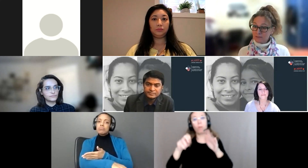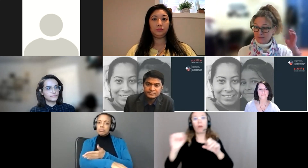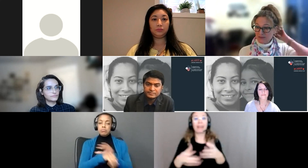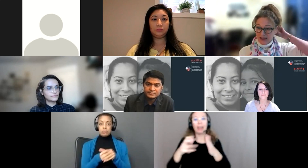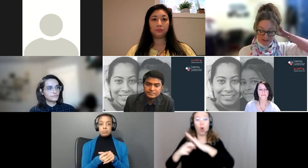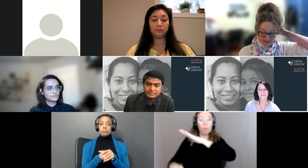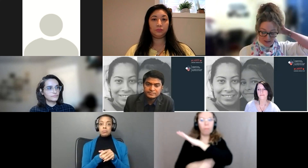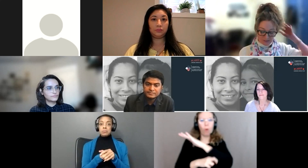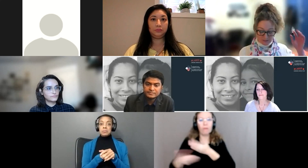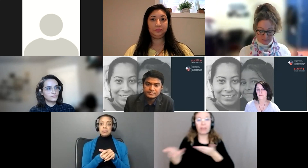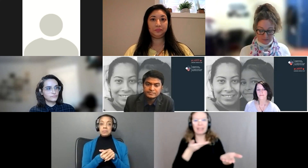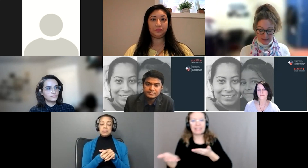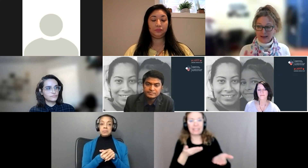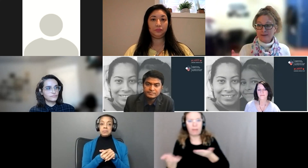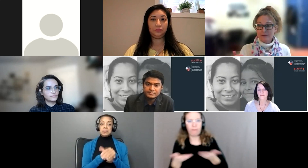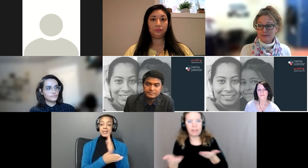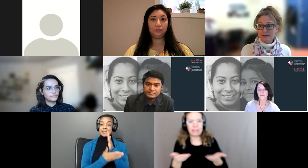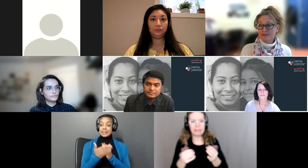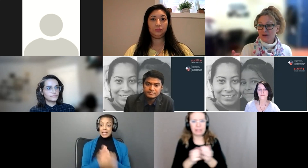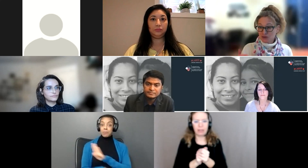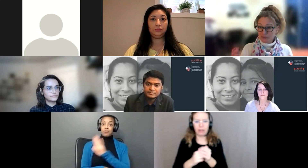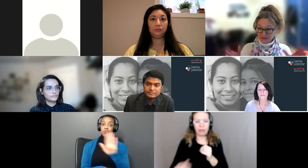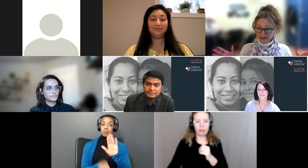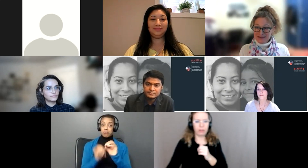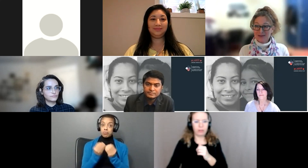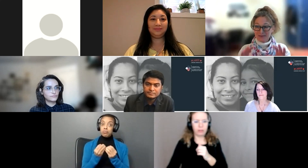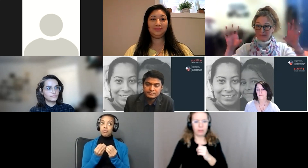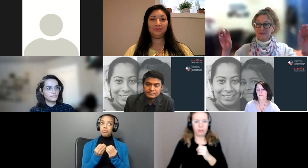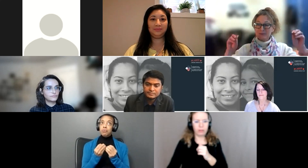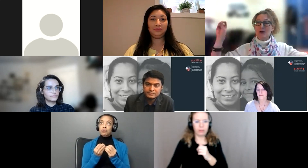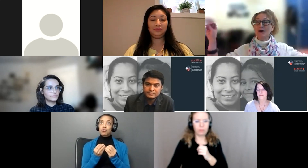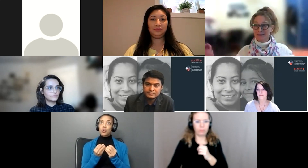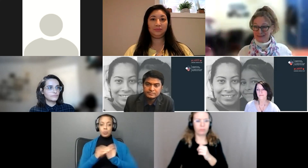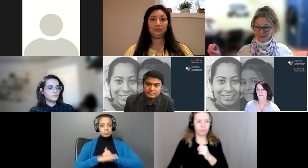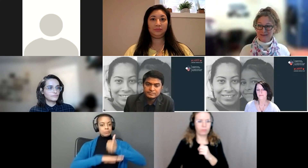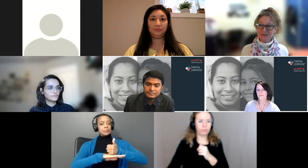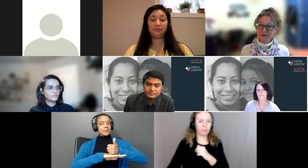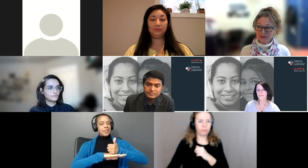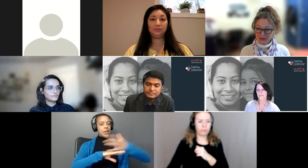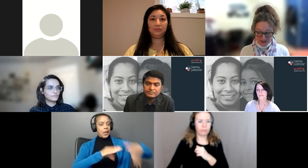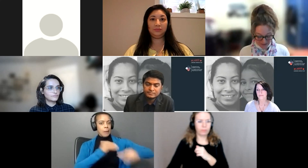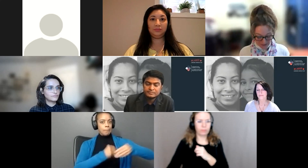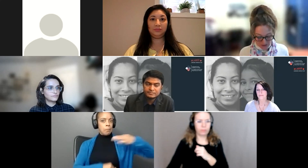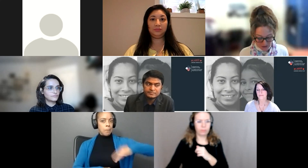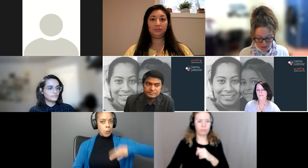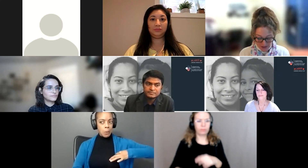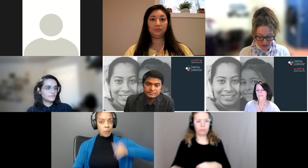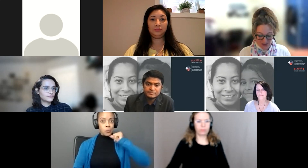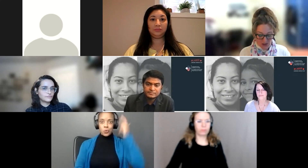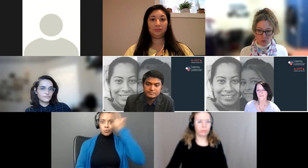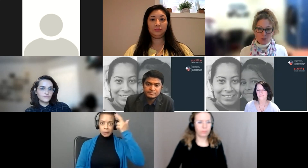qu'elles offrent. Quelques-unes ont eu des bienfaits inattendus au-delà de ce